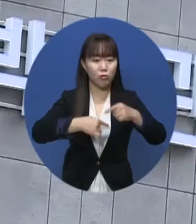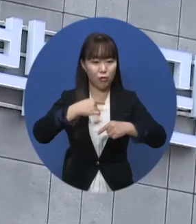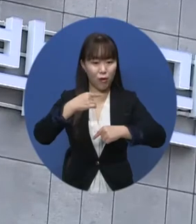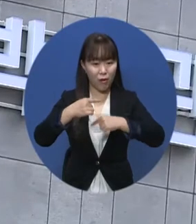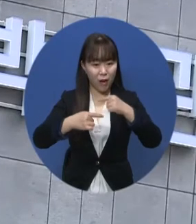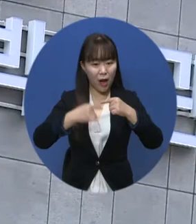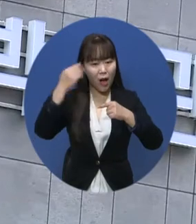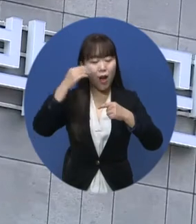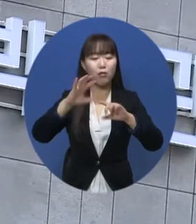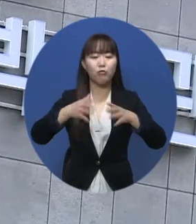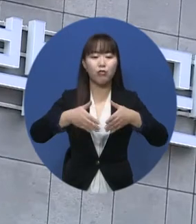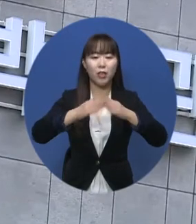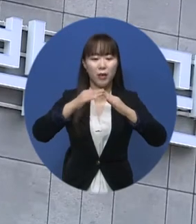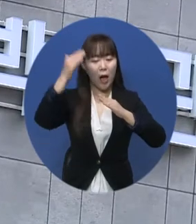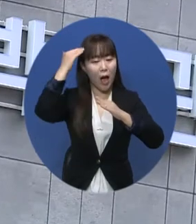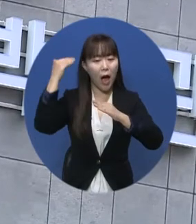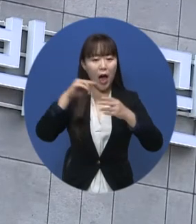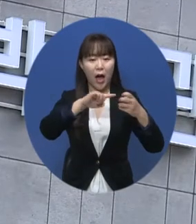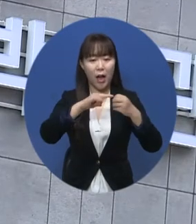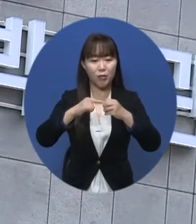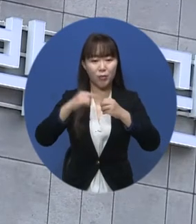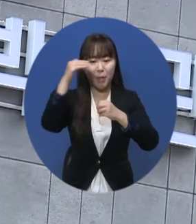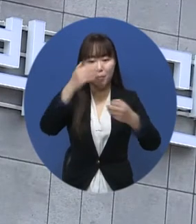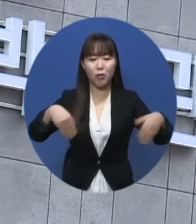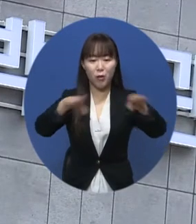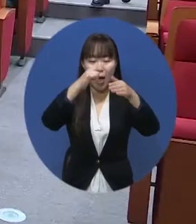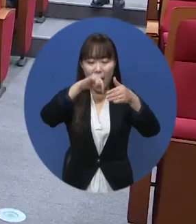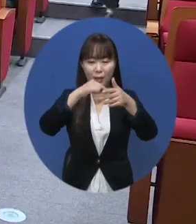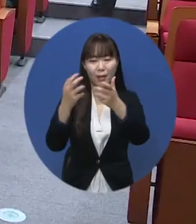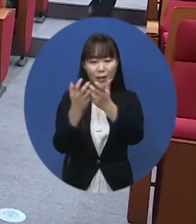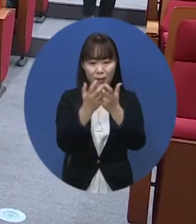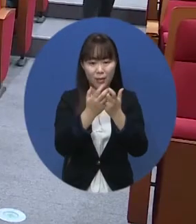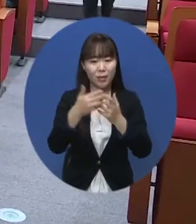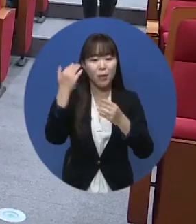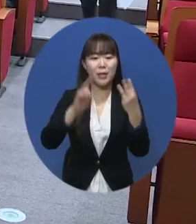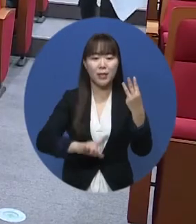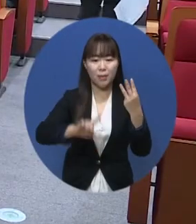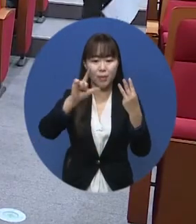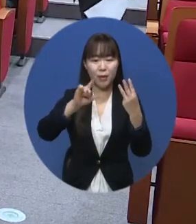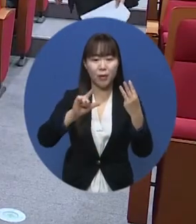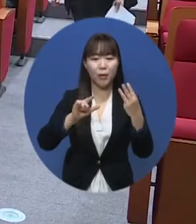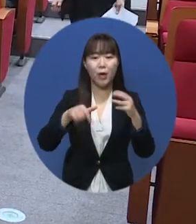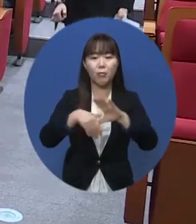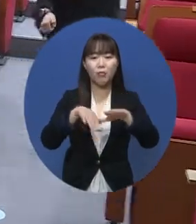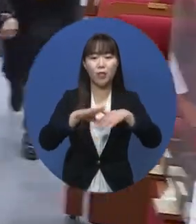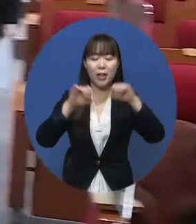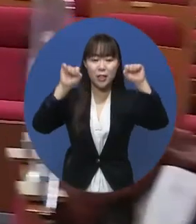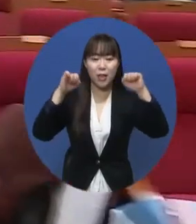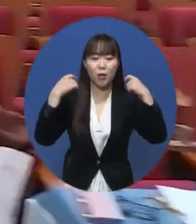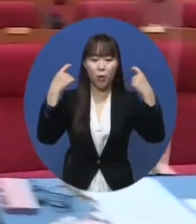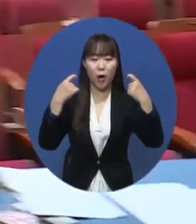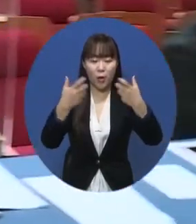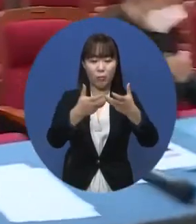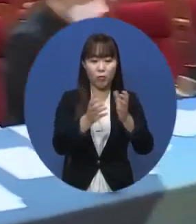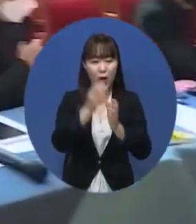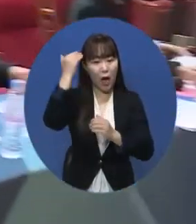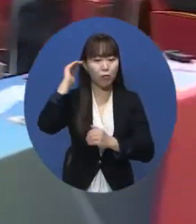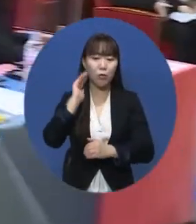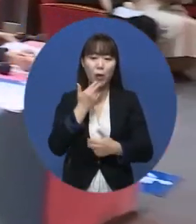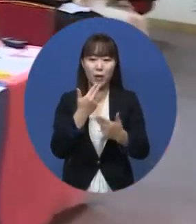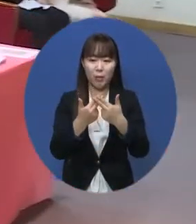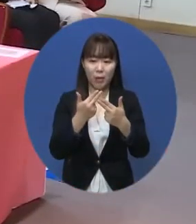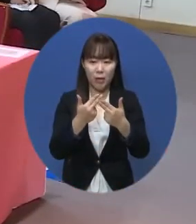국립한글박물관 안을 가득 메웠습니다. 지난 3일 문화체육관광부와 한국농아인협회는